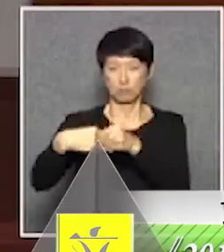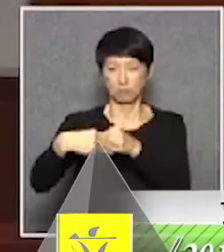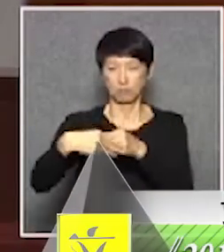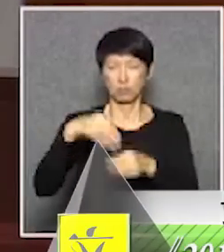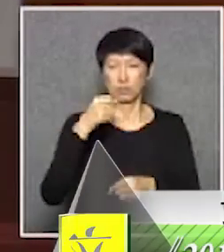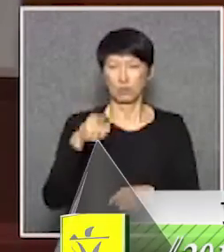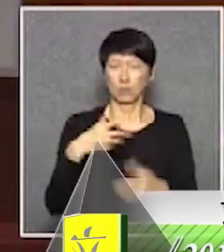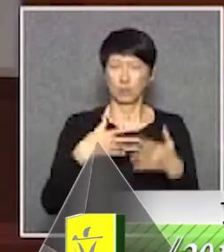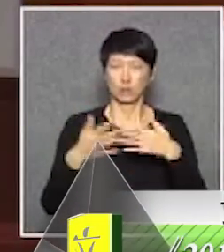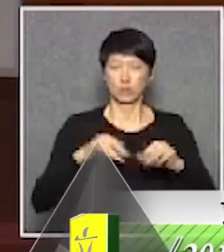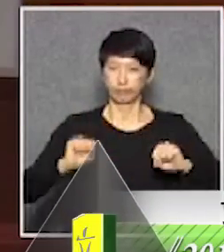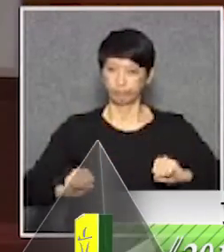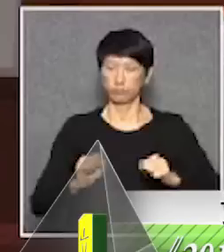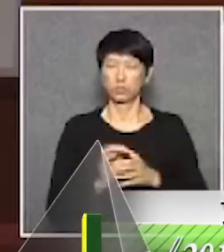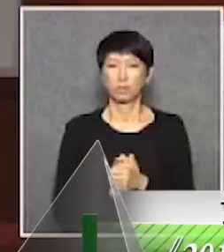邊嘅堅持，係咪？